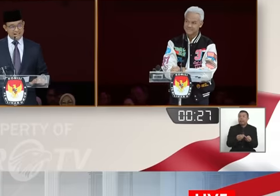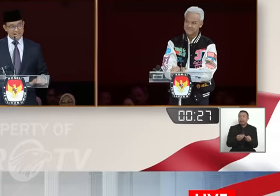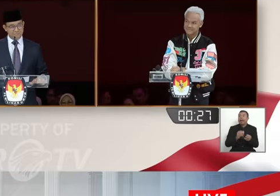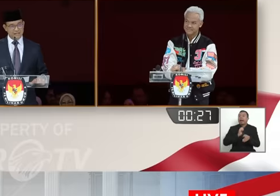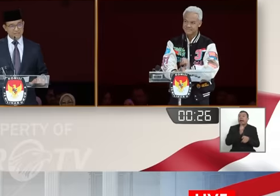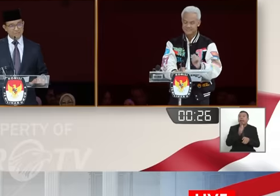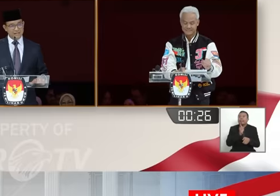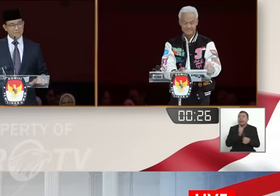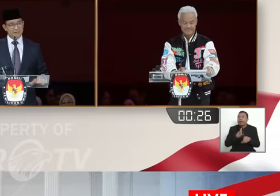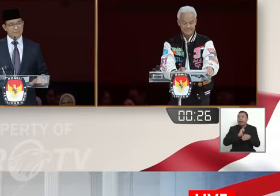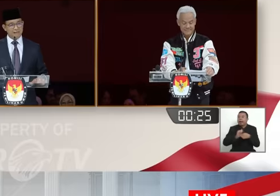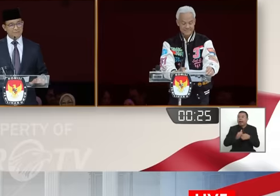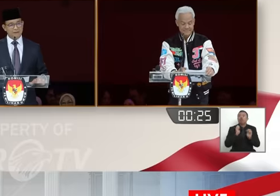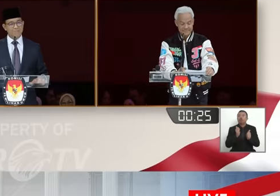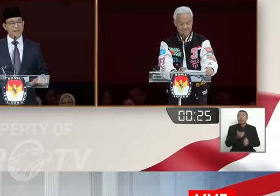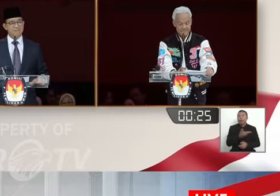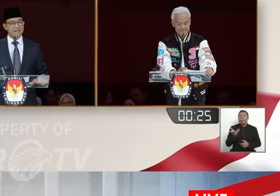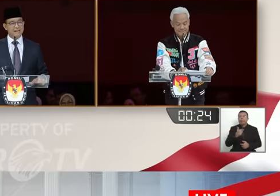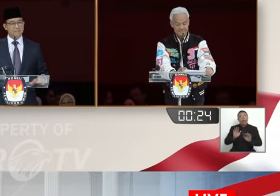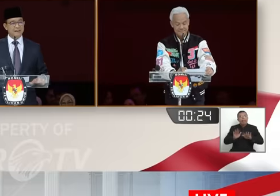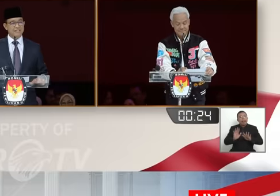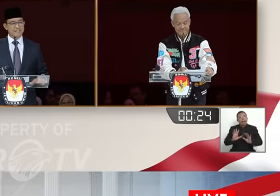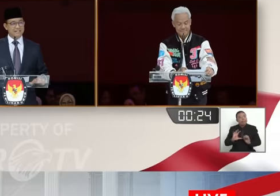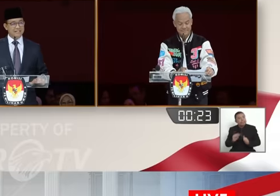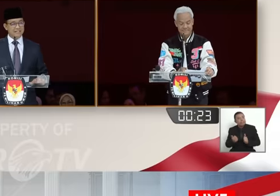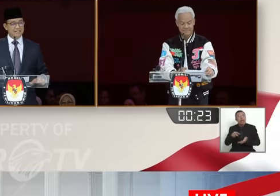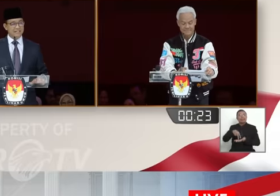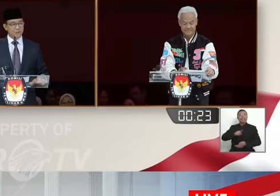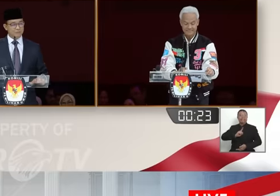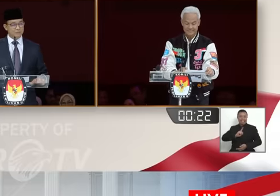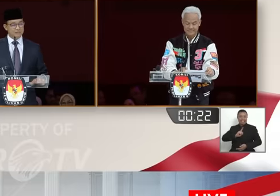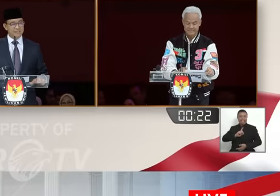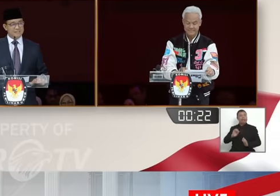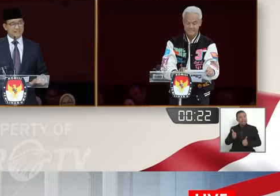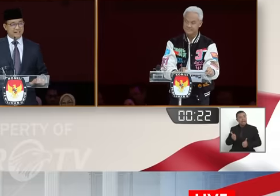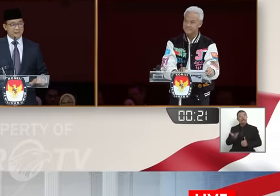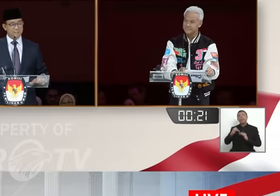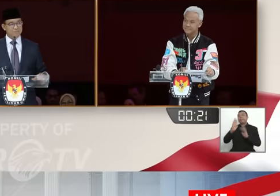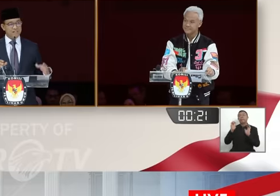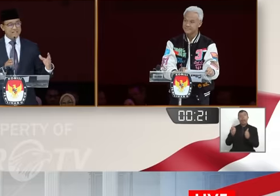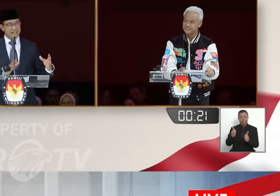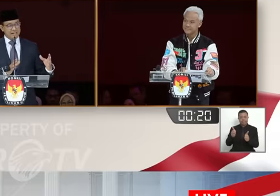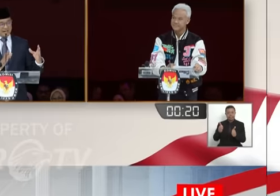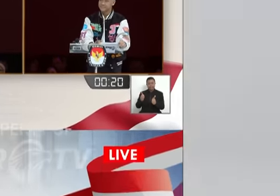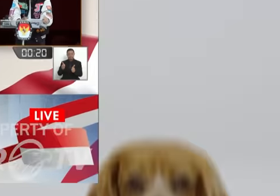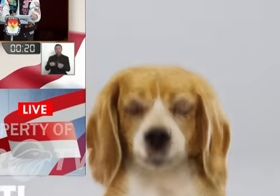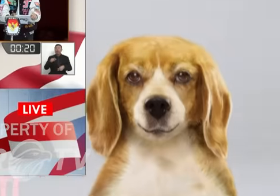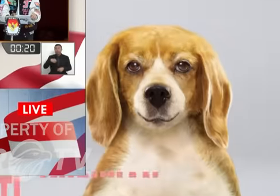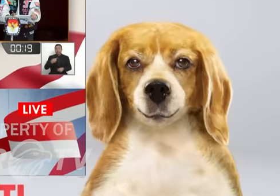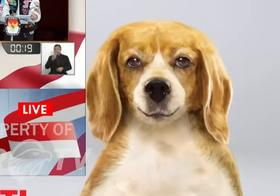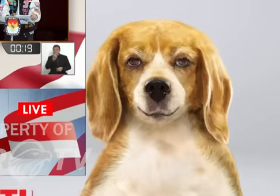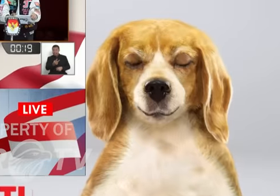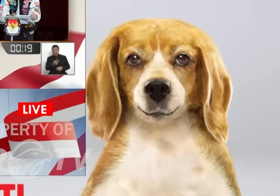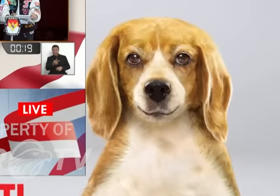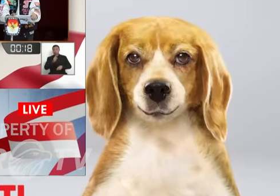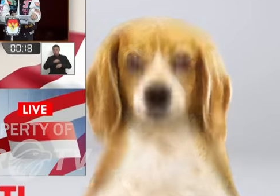yang jujur dan adil lepaskan ASN TNI pori dari keterlibatan untuk memenangkan paslon tertentu Oke baik itu baru